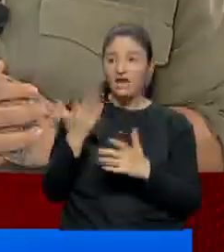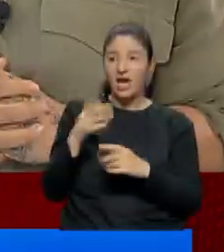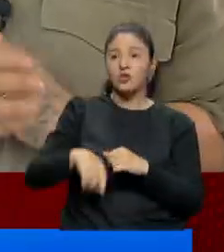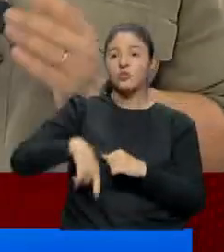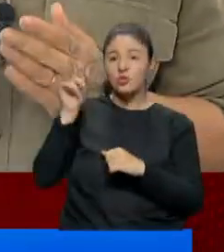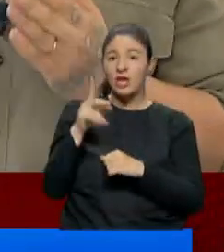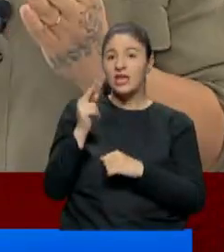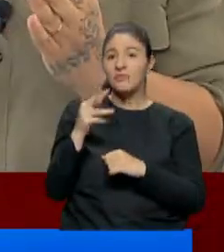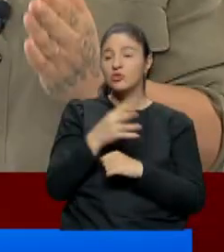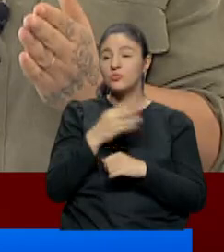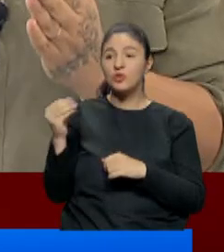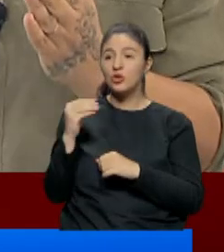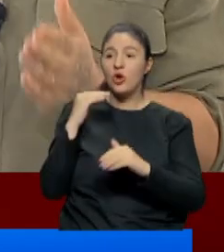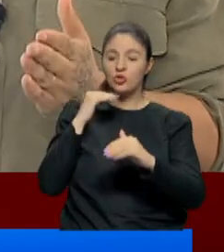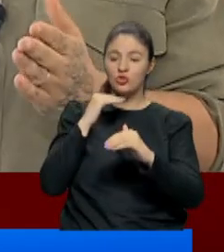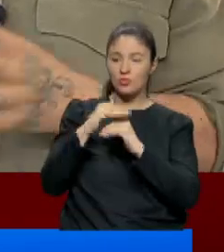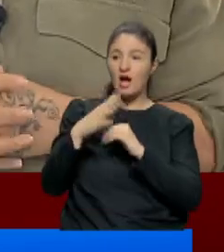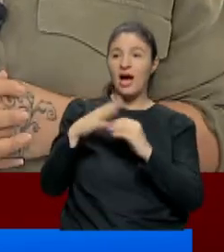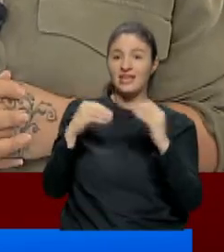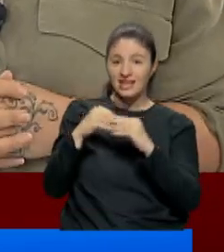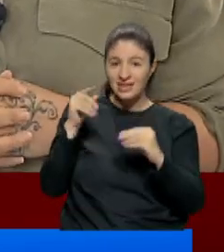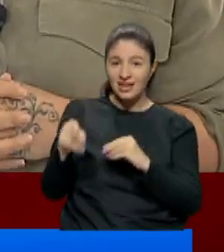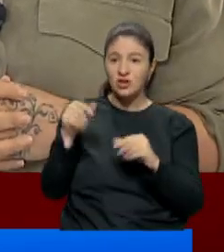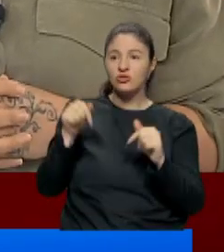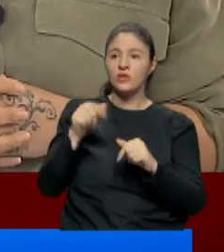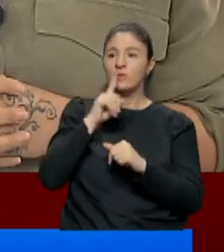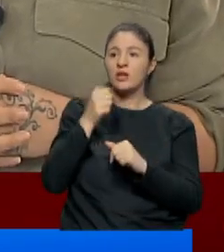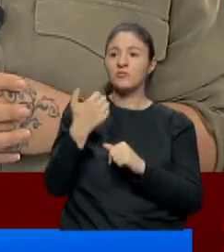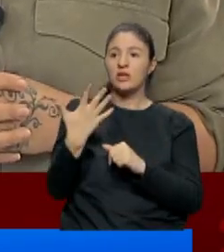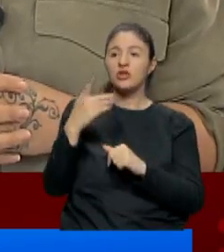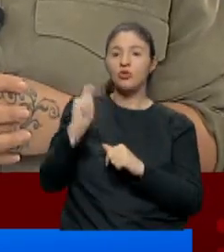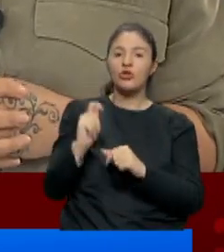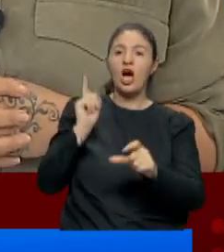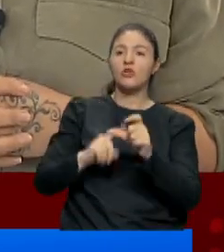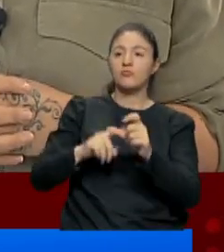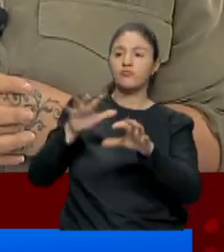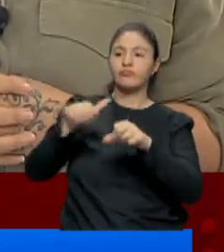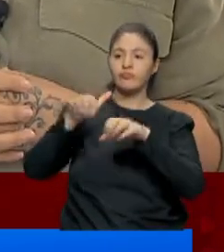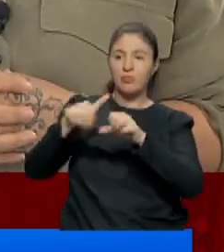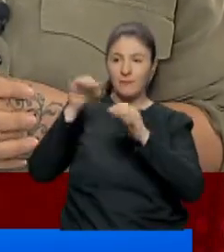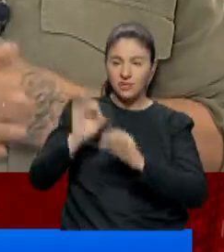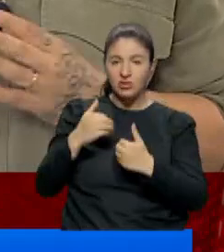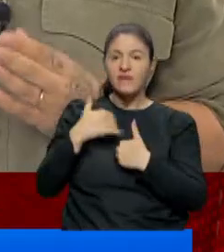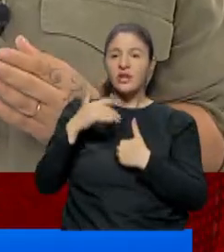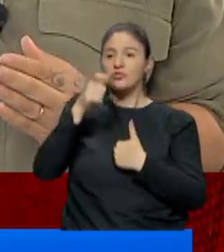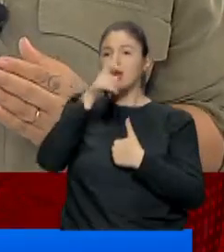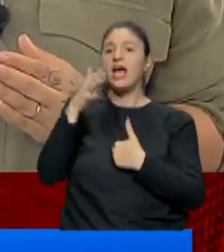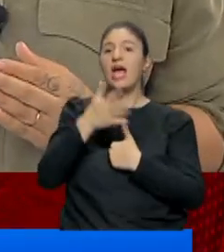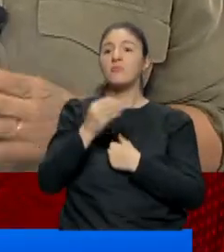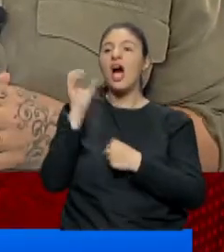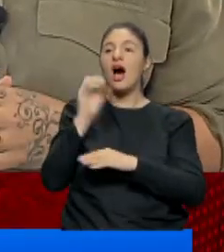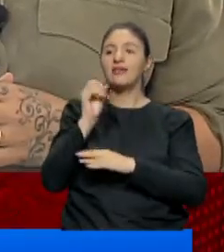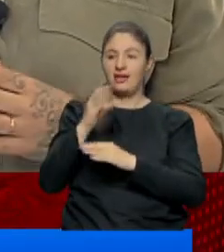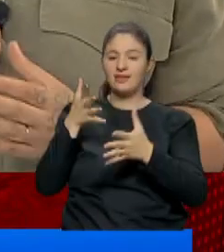ve günde iki buçuk milyon nüfuslu diye Adana'da şu anda 165 ton ton atık almaya başladık ve Türkiye'nin en büyük